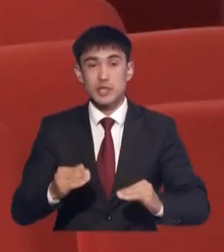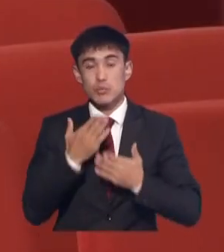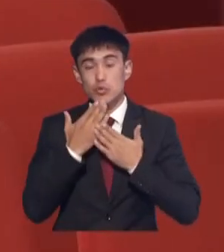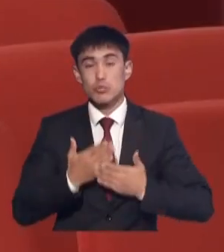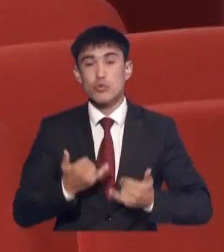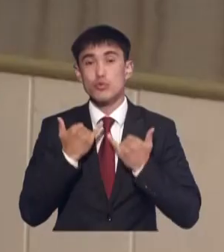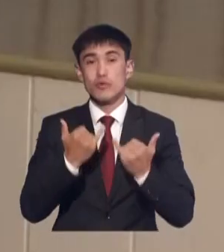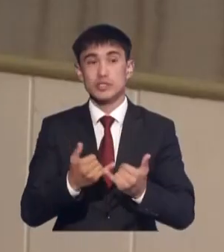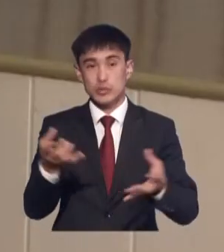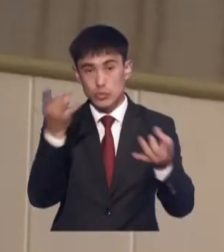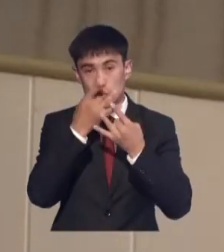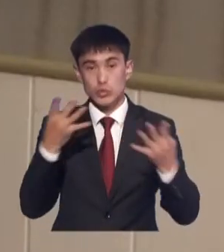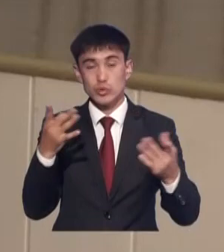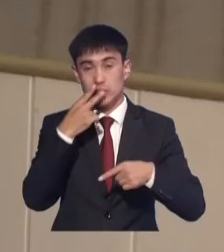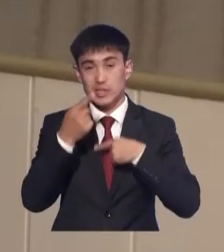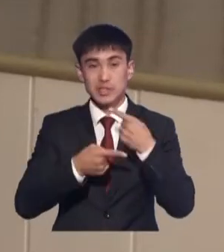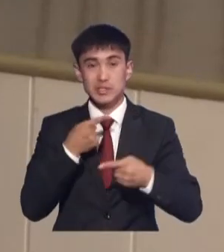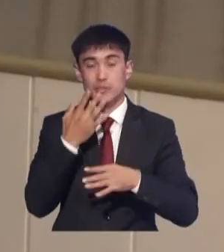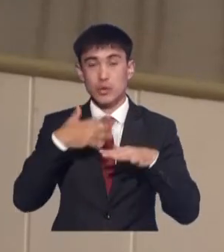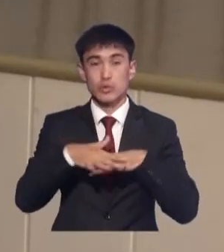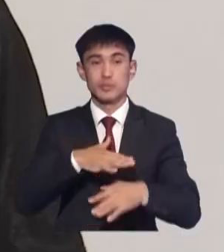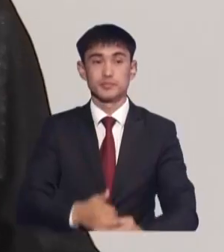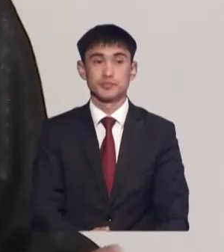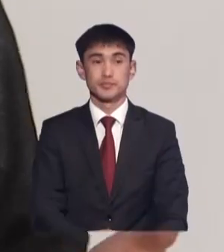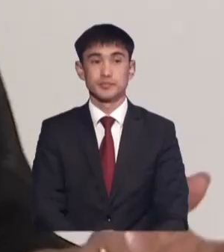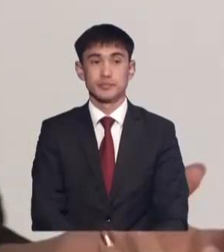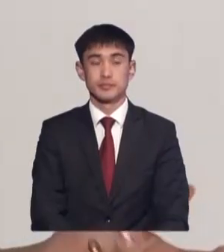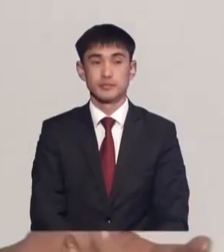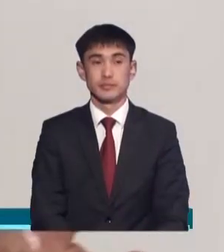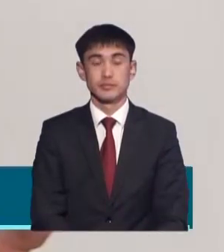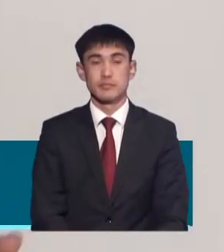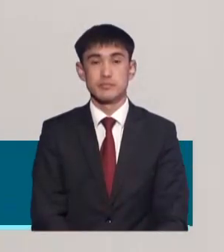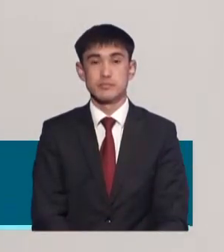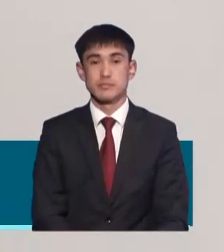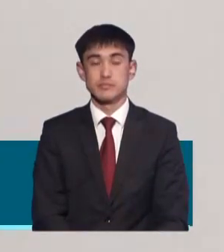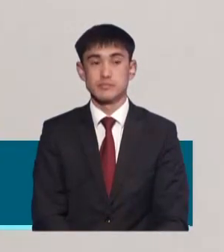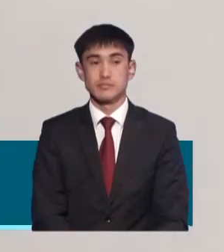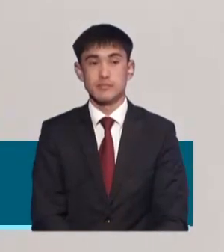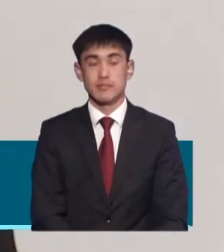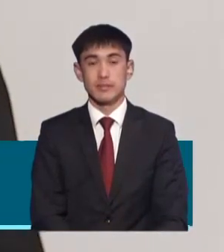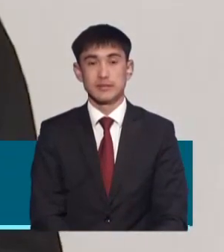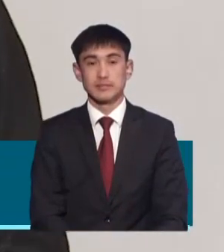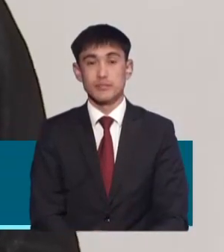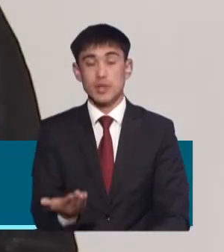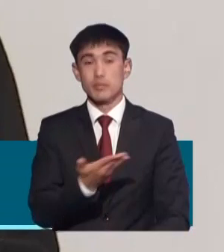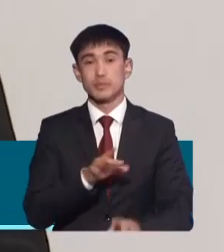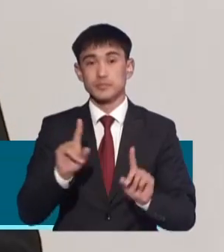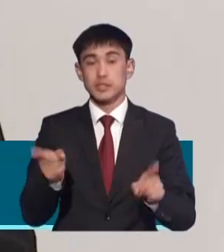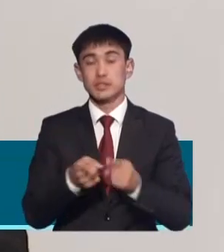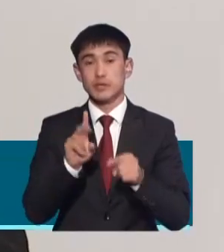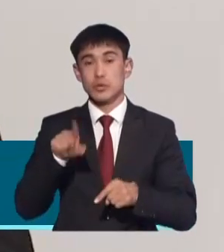любовь и уважение к культуре и традициям народа. Перед тем, как создавать какой-то номер, мы обязательно расскажем о